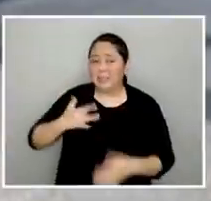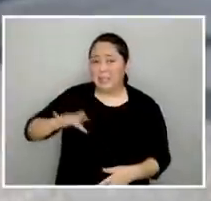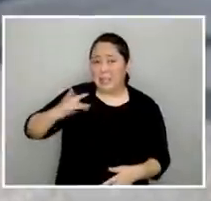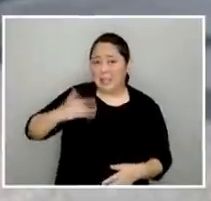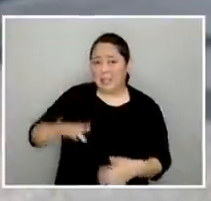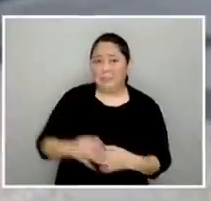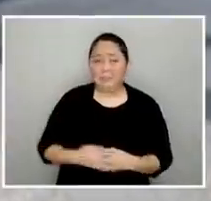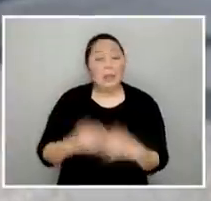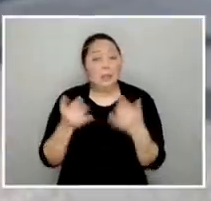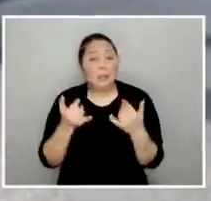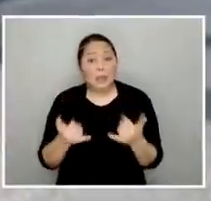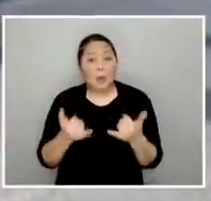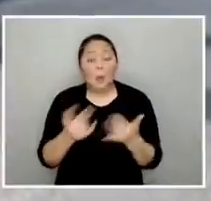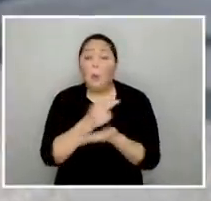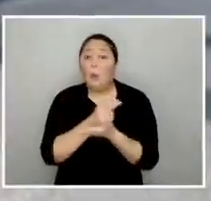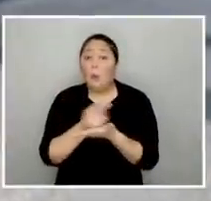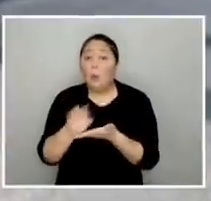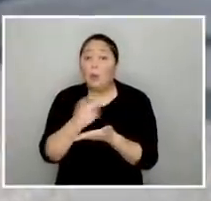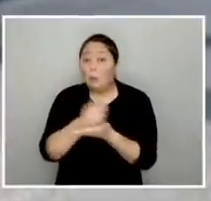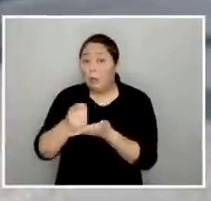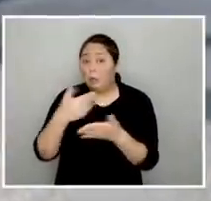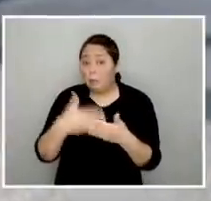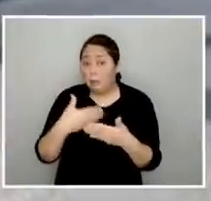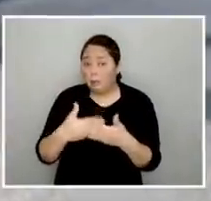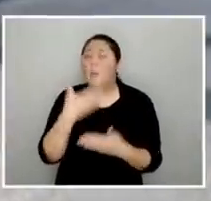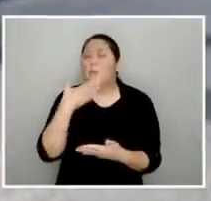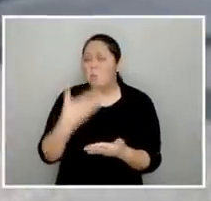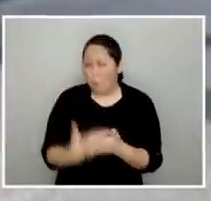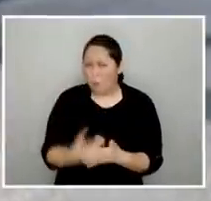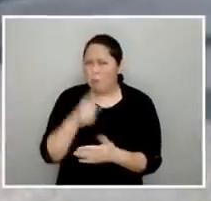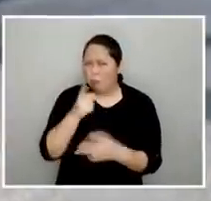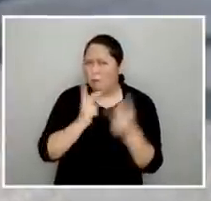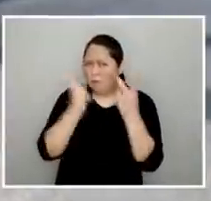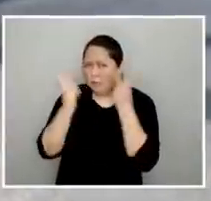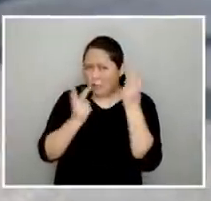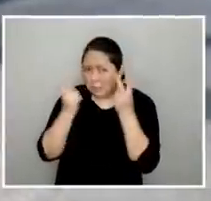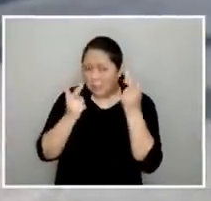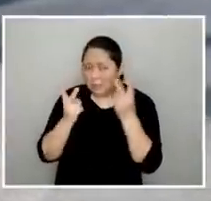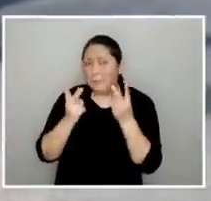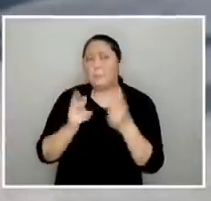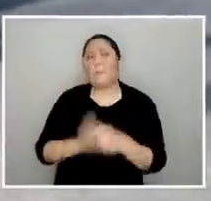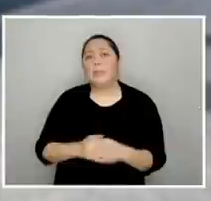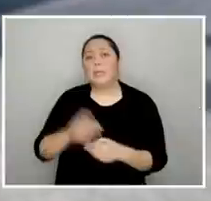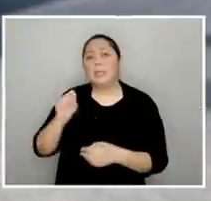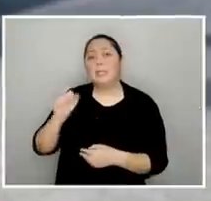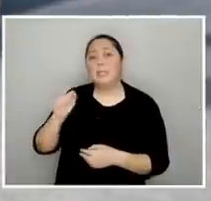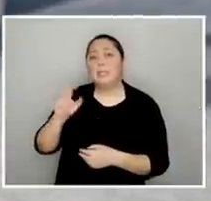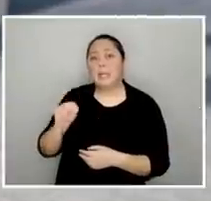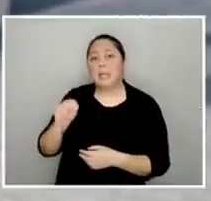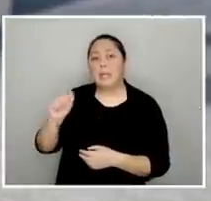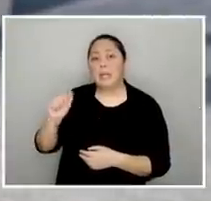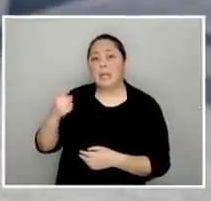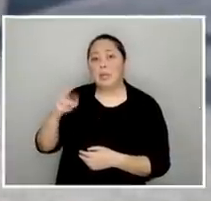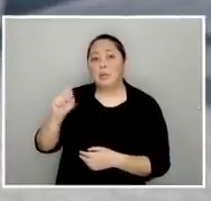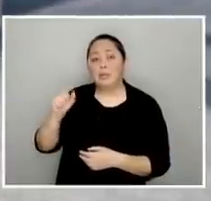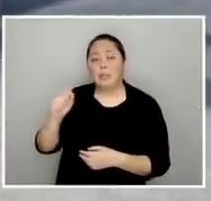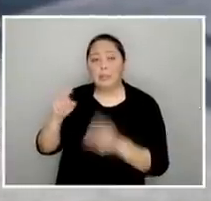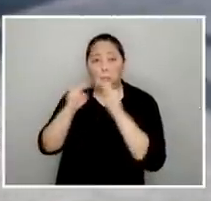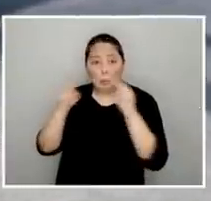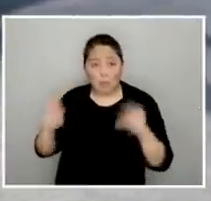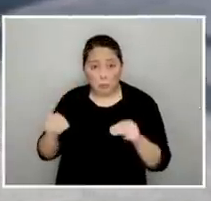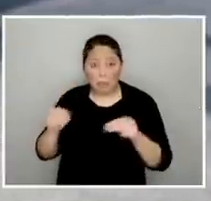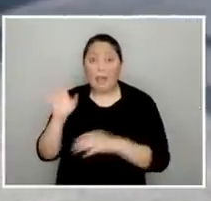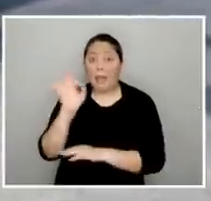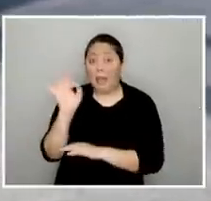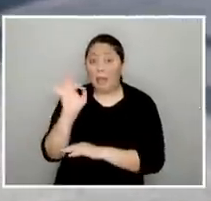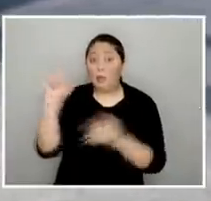Ngayong panahon ng Kwaresma, magandang bisitahin ang San Agustin Museum. Bukas ito araw-araw mula alas 8 ng umaga hanggang alas